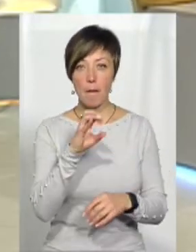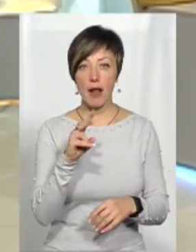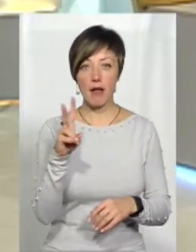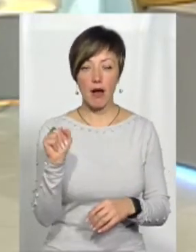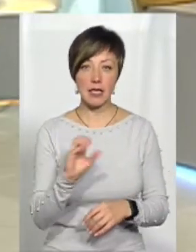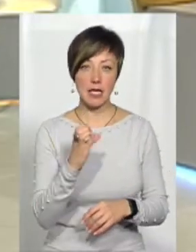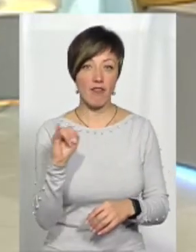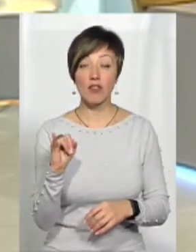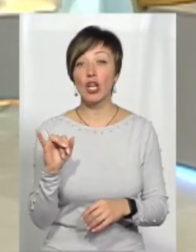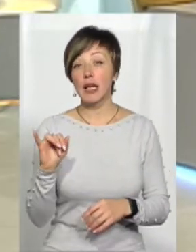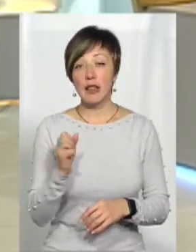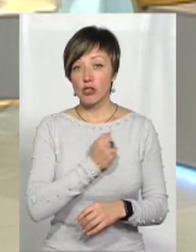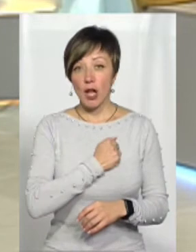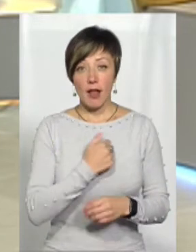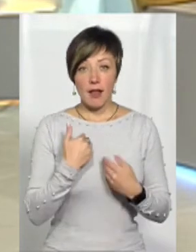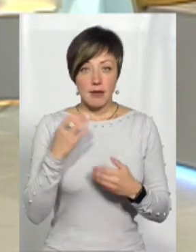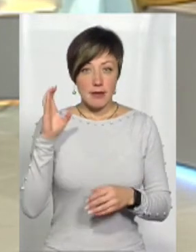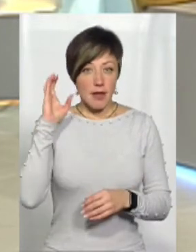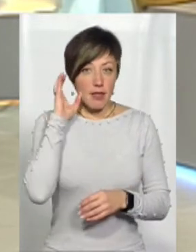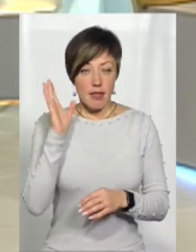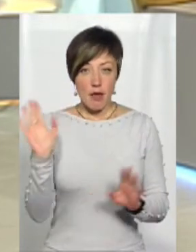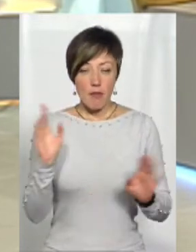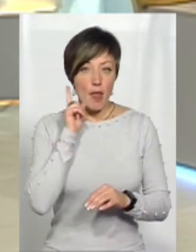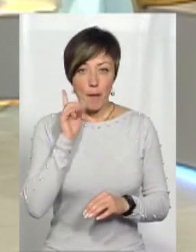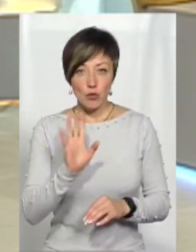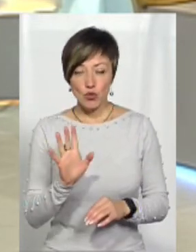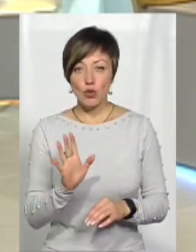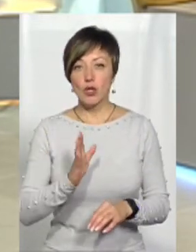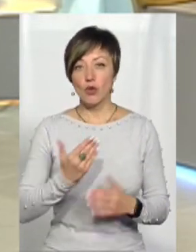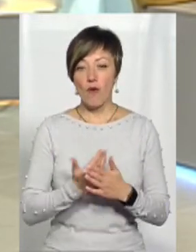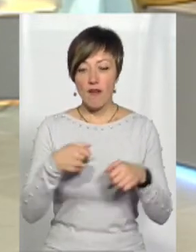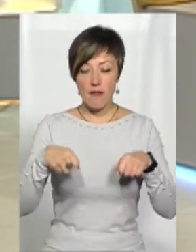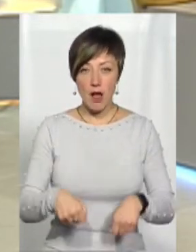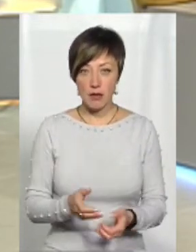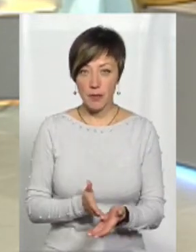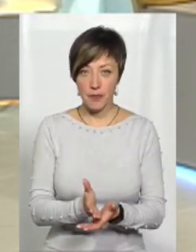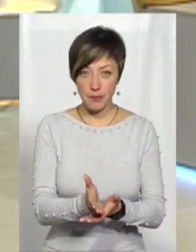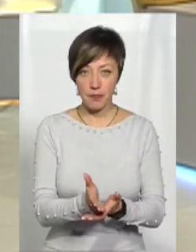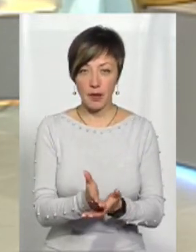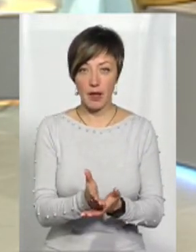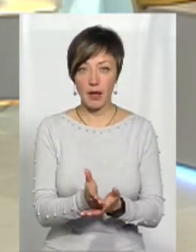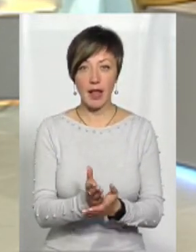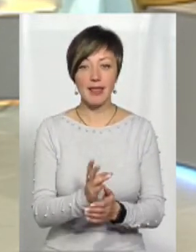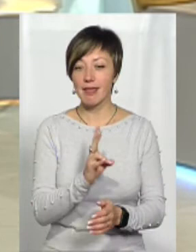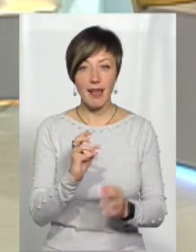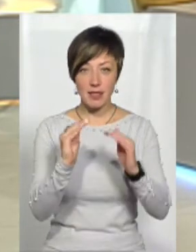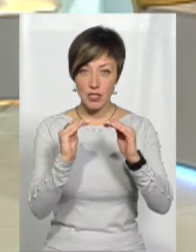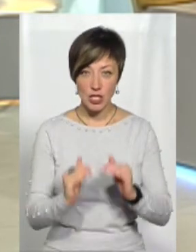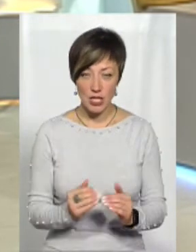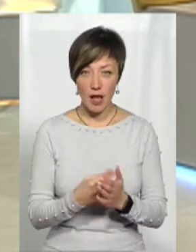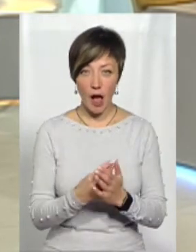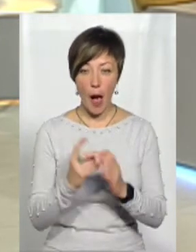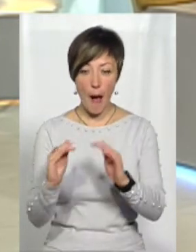Сергія Івановича. І, на жаль, нас не почули, зараз нова влада взяла курс не стільки на зниження тарифів, скільки